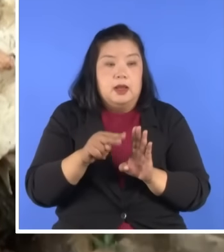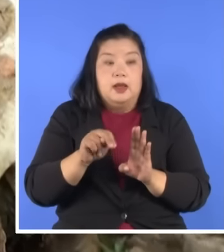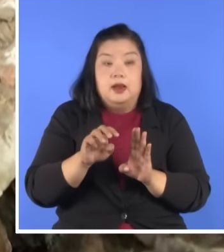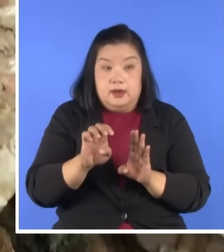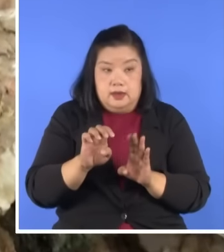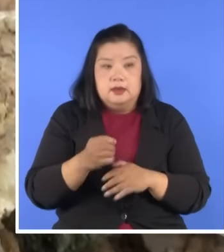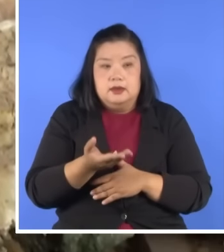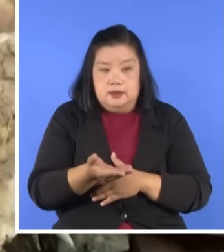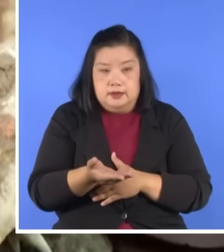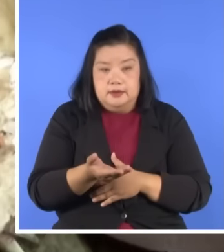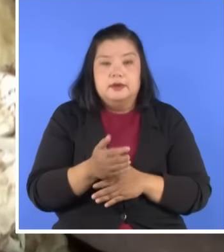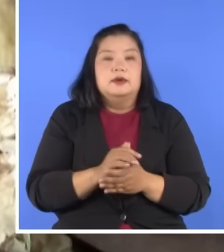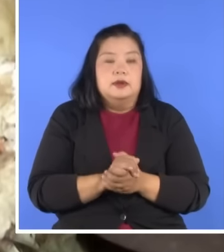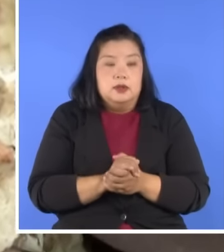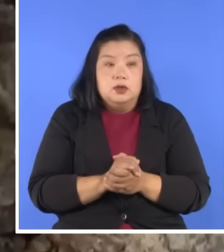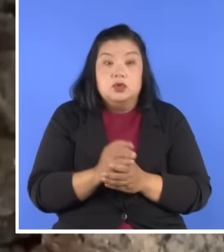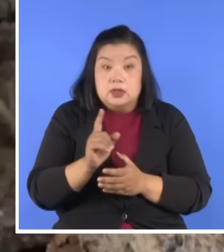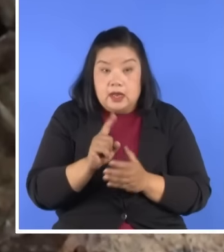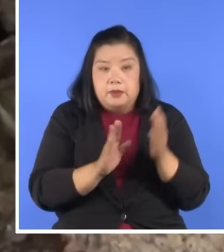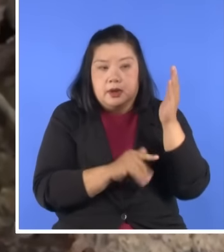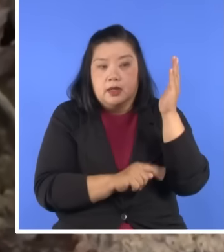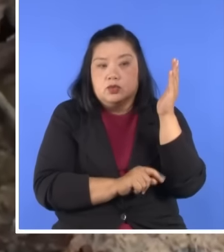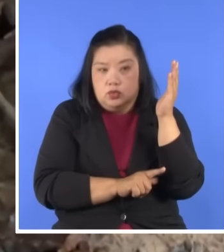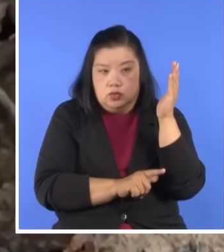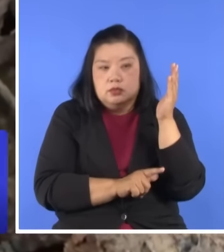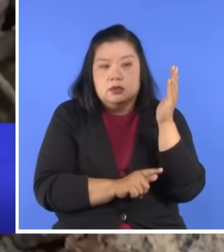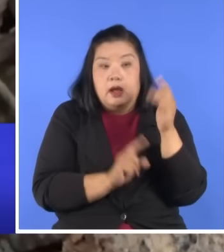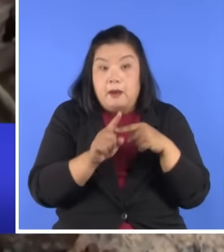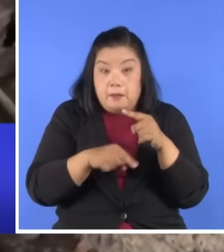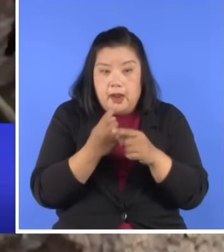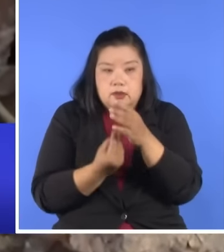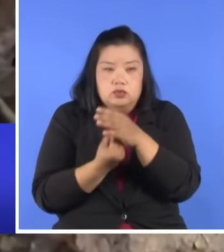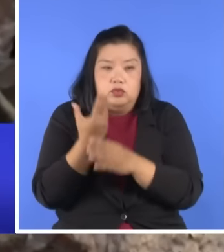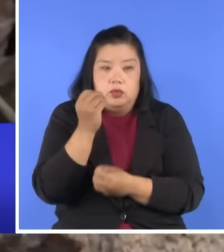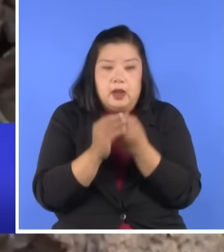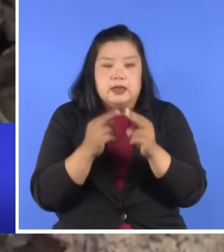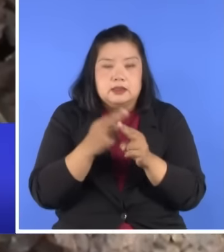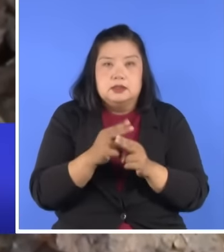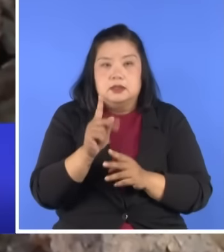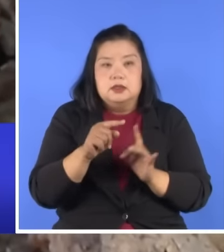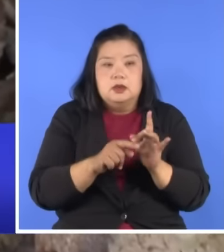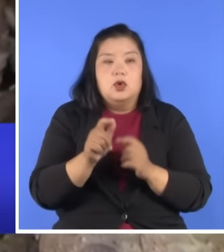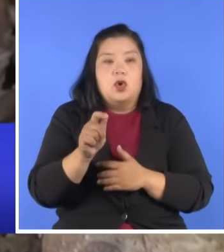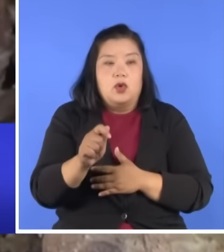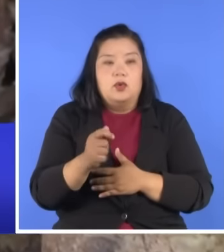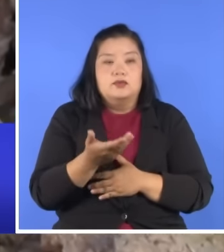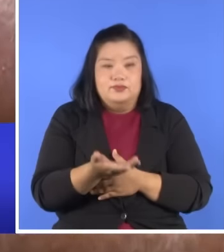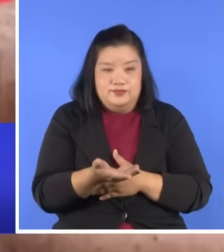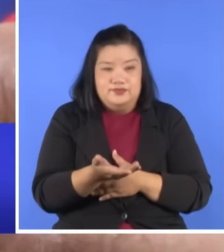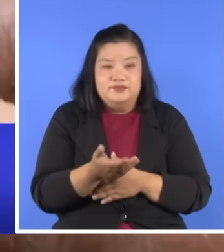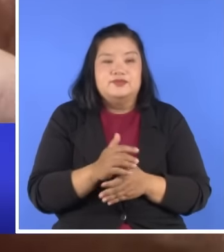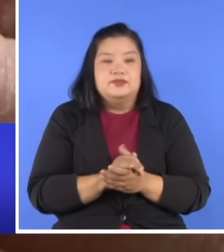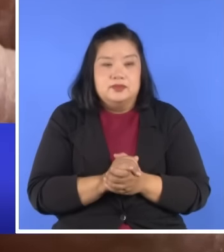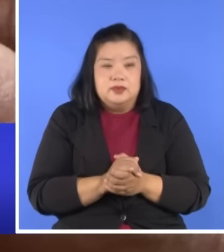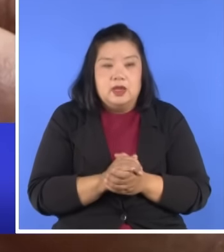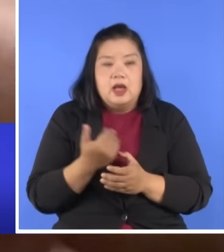ที่ของตำบลนิคมพัฒนาอำเภอมะนังจังหวัดสตูนก็พาเด็กๆเข้าสวนไปเก็บลูกกอหรือเการัดป่าที่